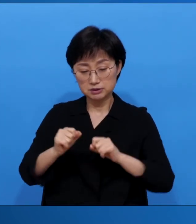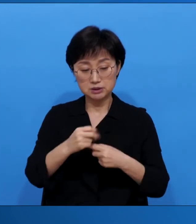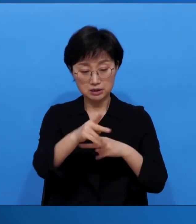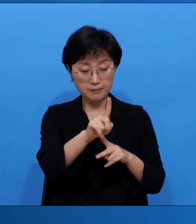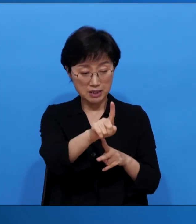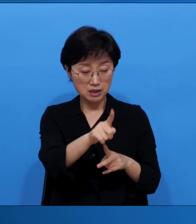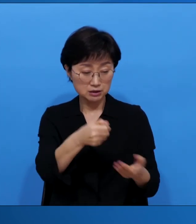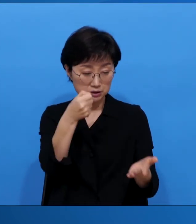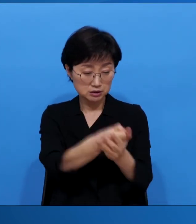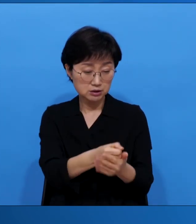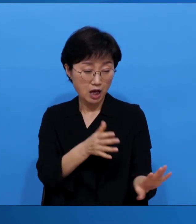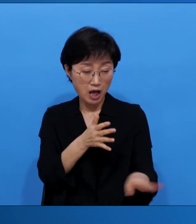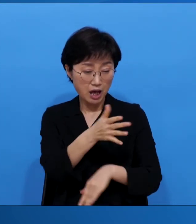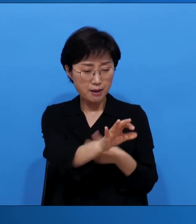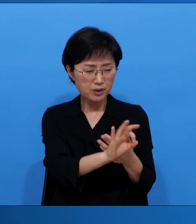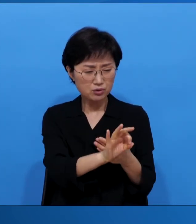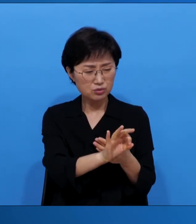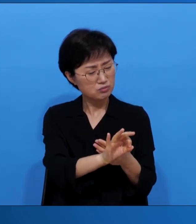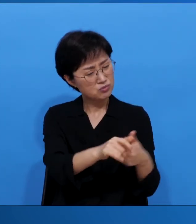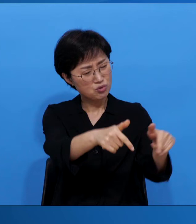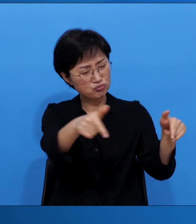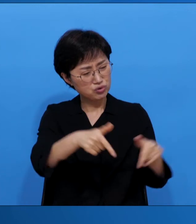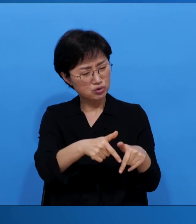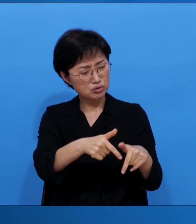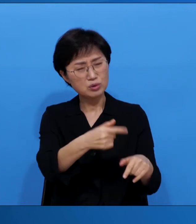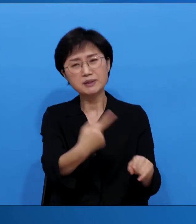계속 하면은 그런 구역 예배밖에 안 되잖아요.